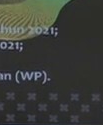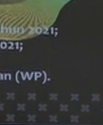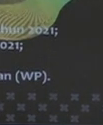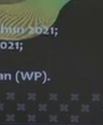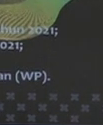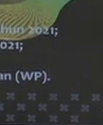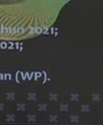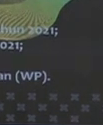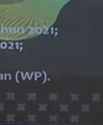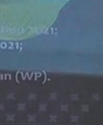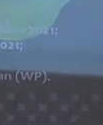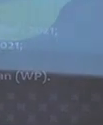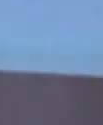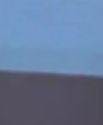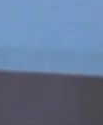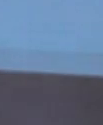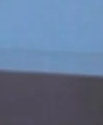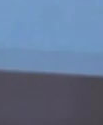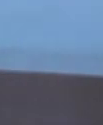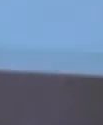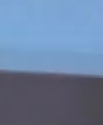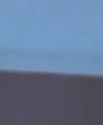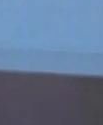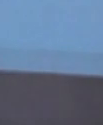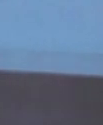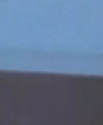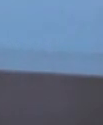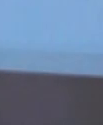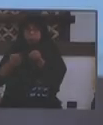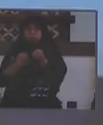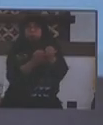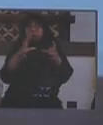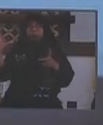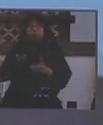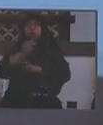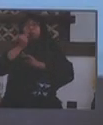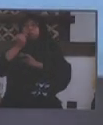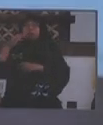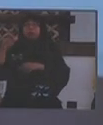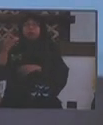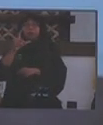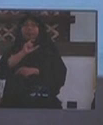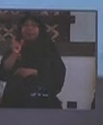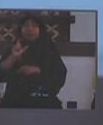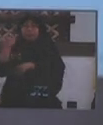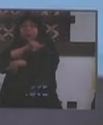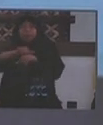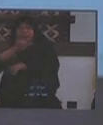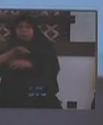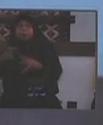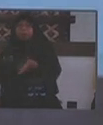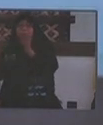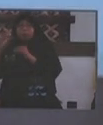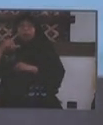harapan, himbauan strategis bagaimana untuk mendukung terwujudnya cita-cita bersama pembangunan di Jawa Tengah ini.